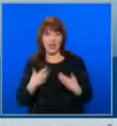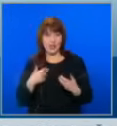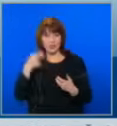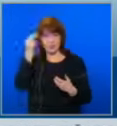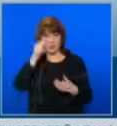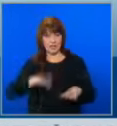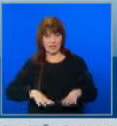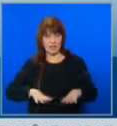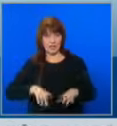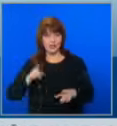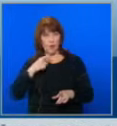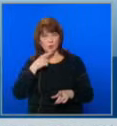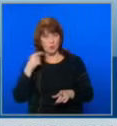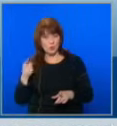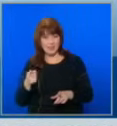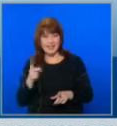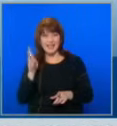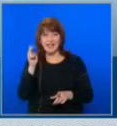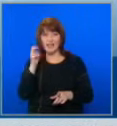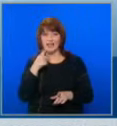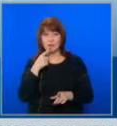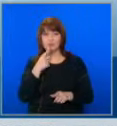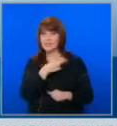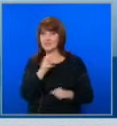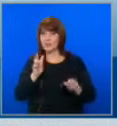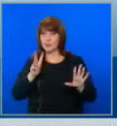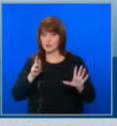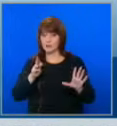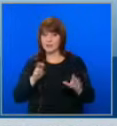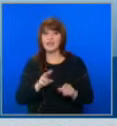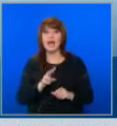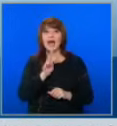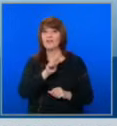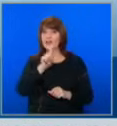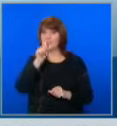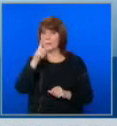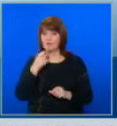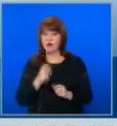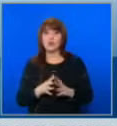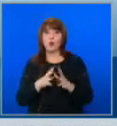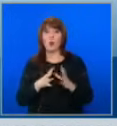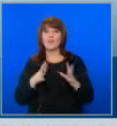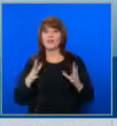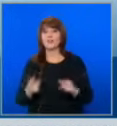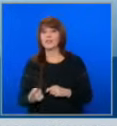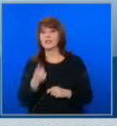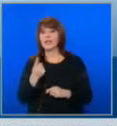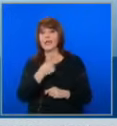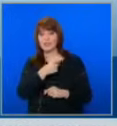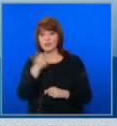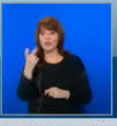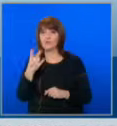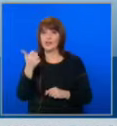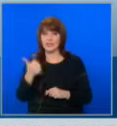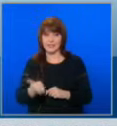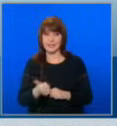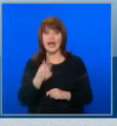гражданство от русия за 2020 година са едва 280 но през 2021 рязко нарастват на 1126 а